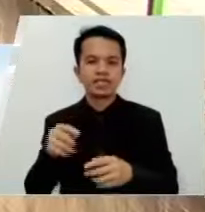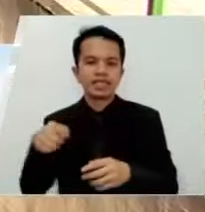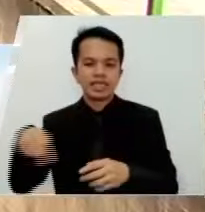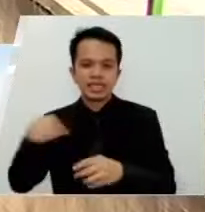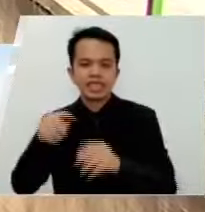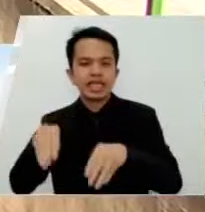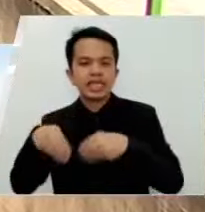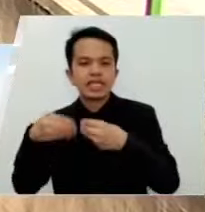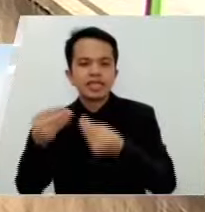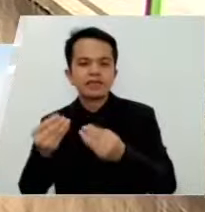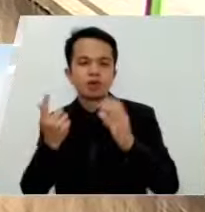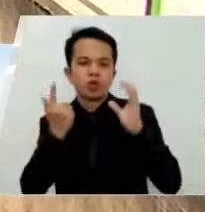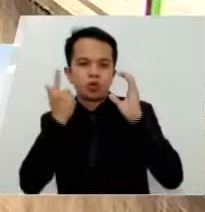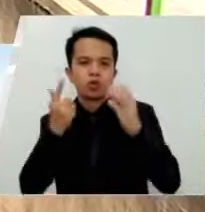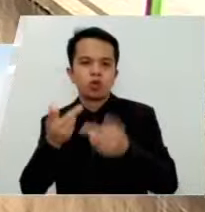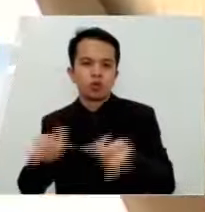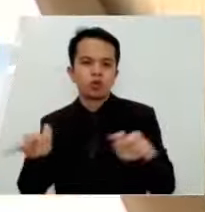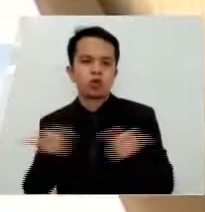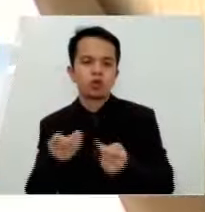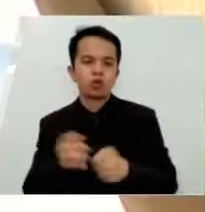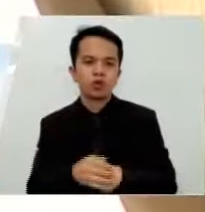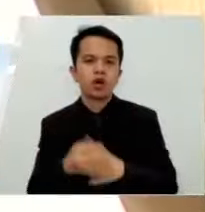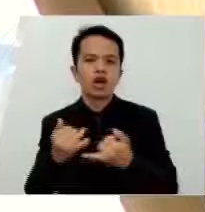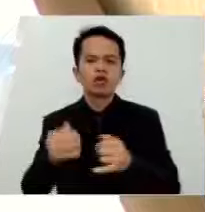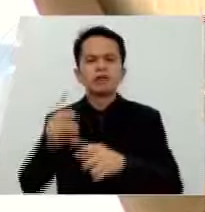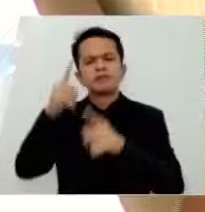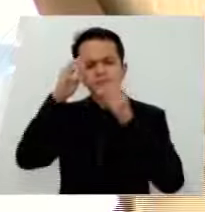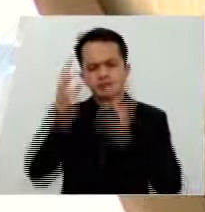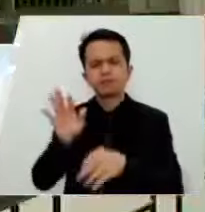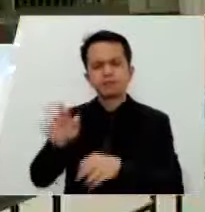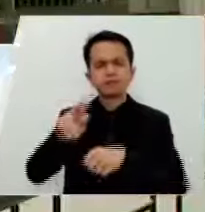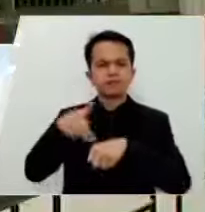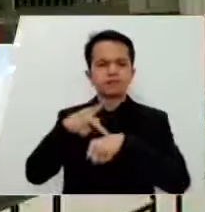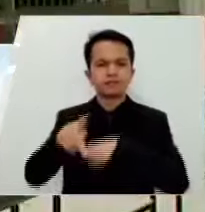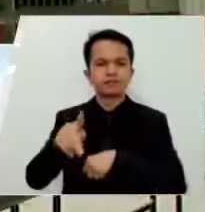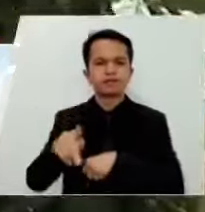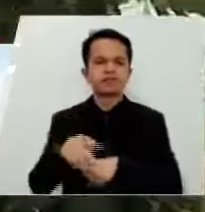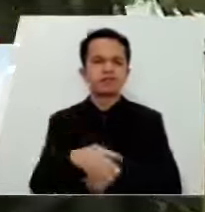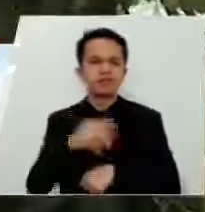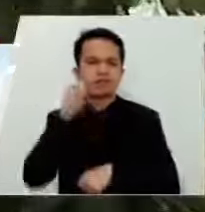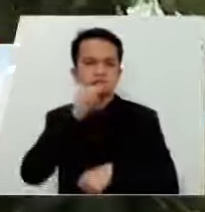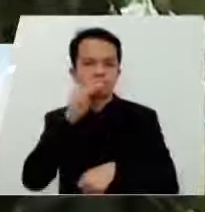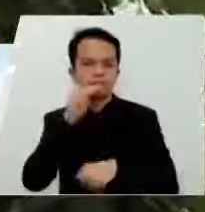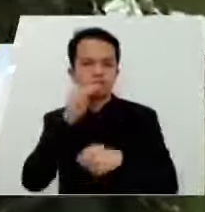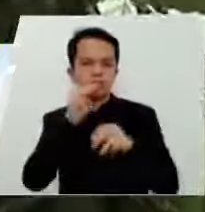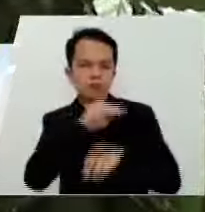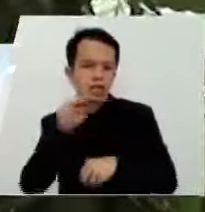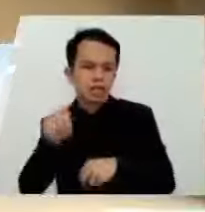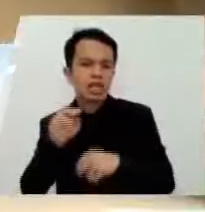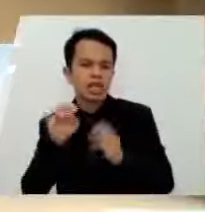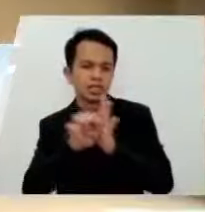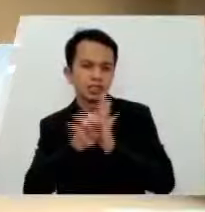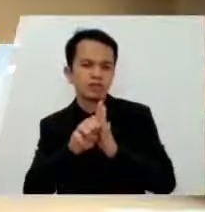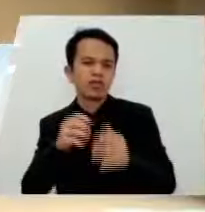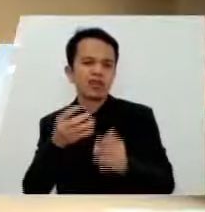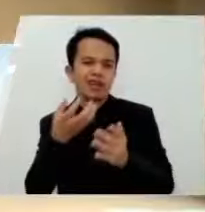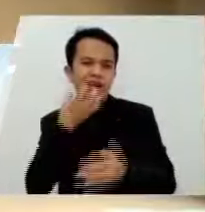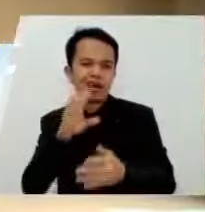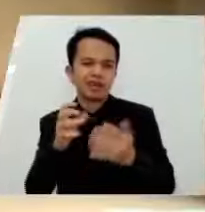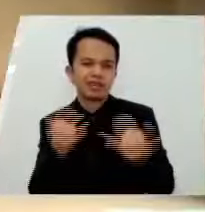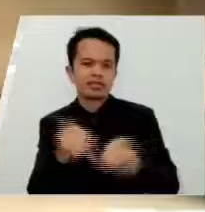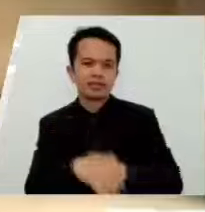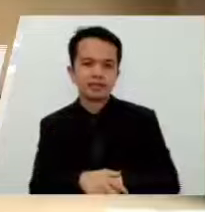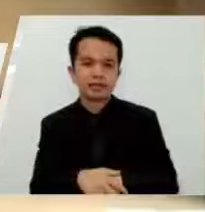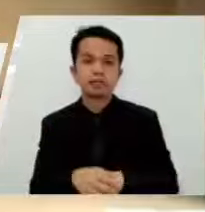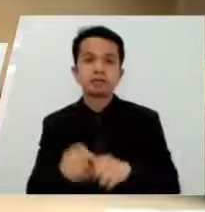Binibigyan ng layang magdesisyon ang mga principal sa Maynila kung anong kailangan gawin pag sobrang init ng panahon. Pwede tayo mag-online